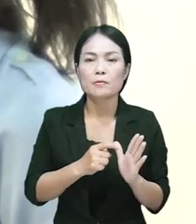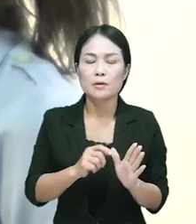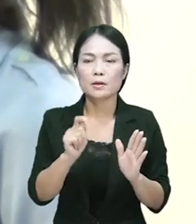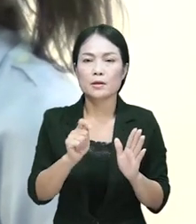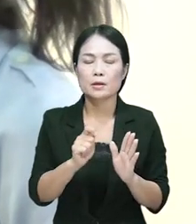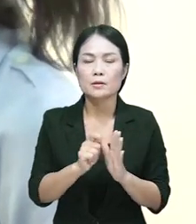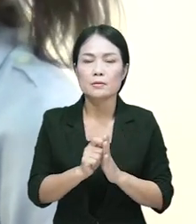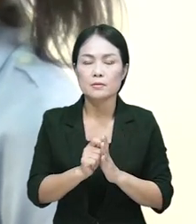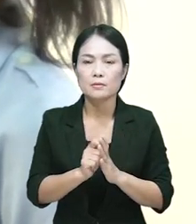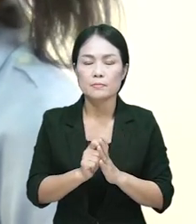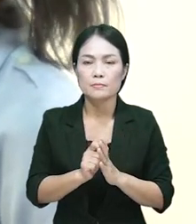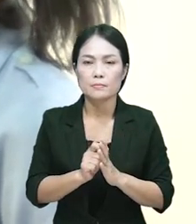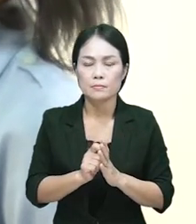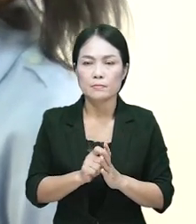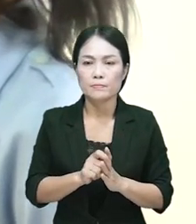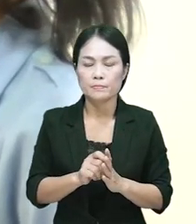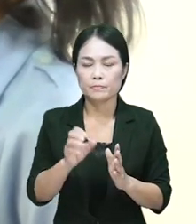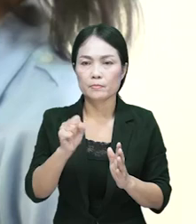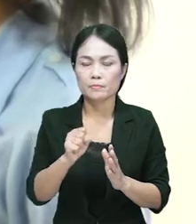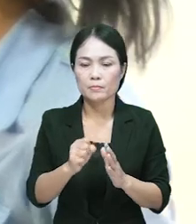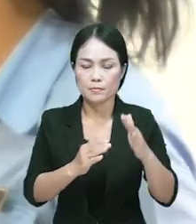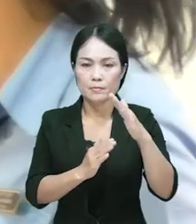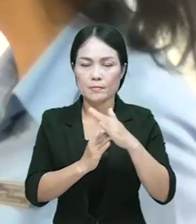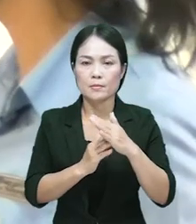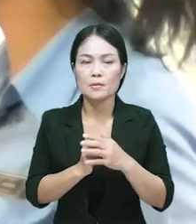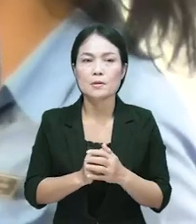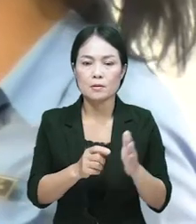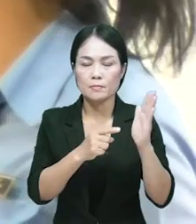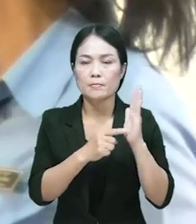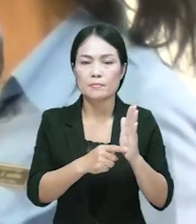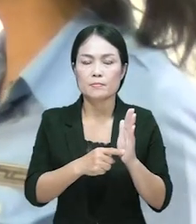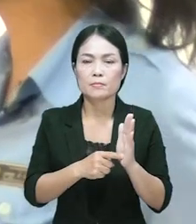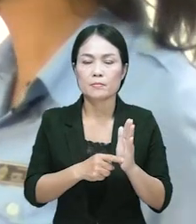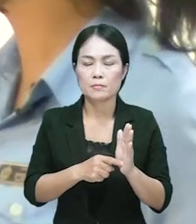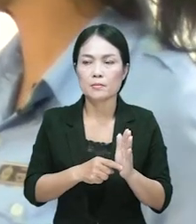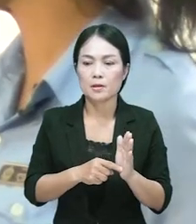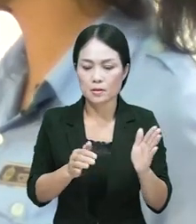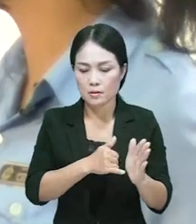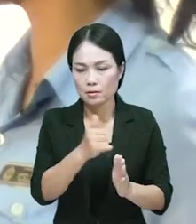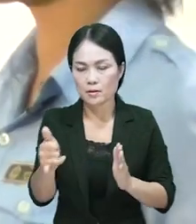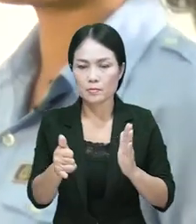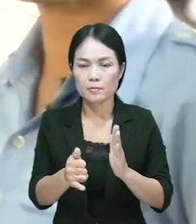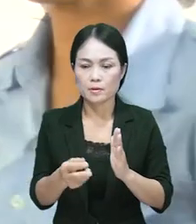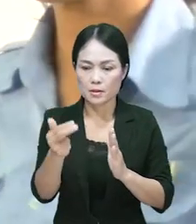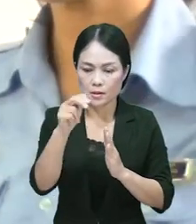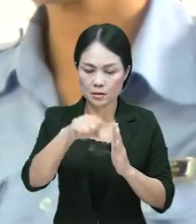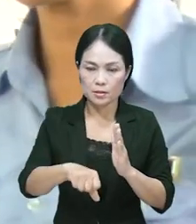លើកលែងតមឈប់ឧទាហរណ៍វាចាក់ទុច្ចរិត